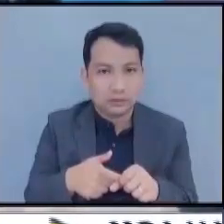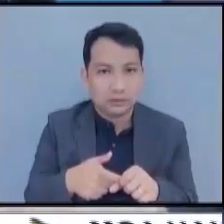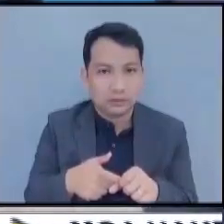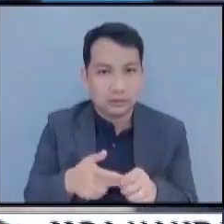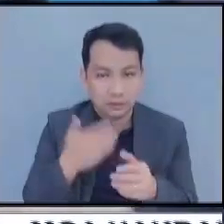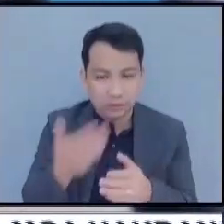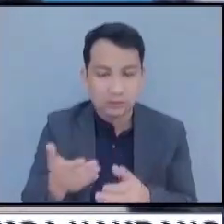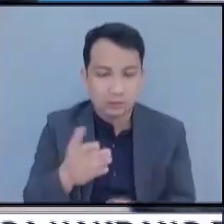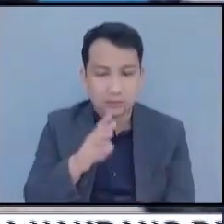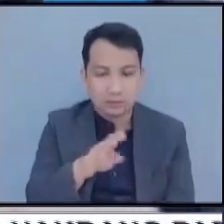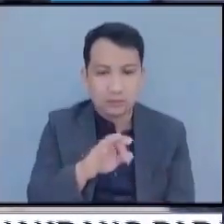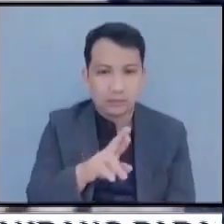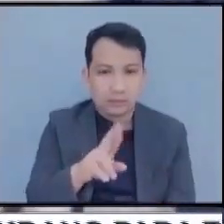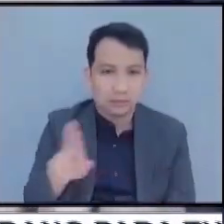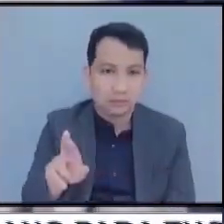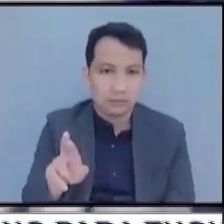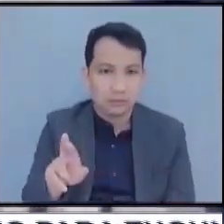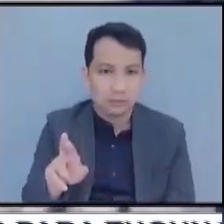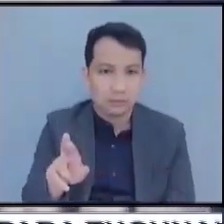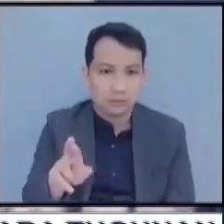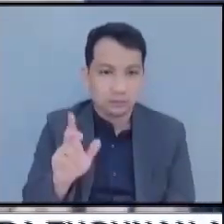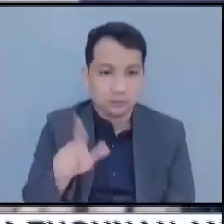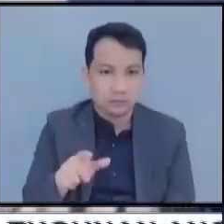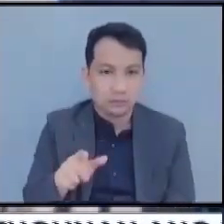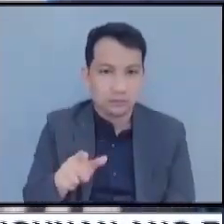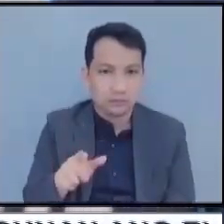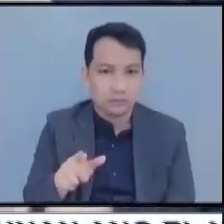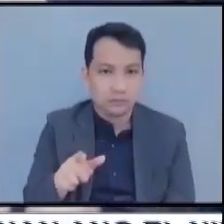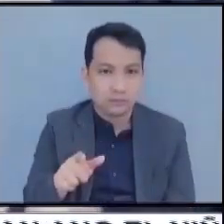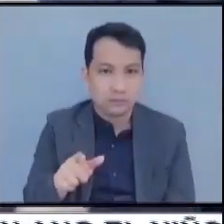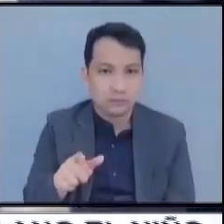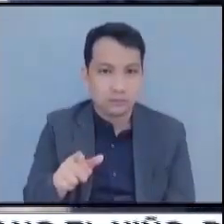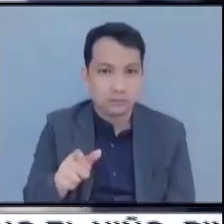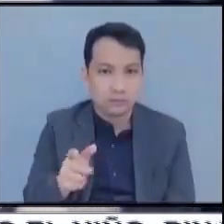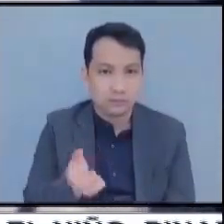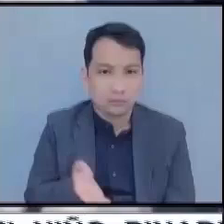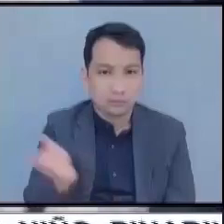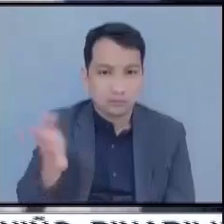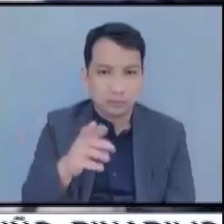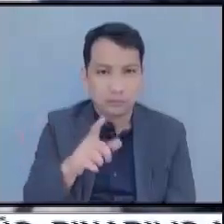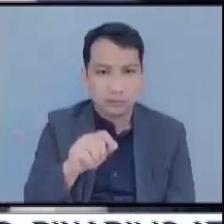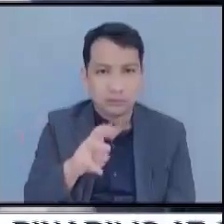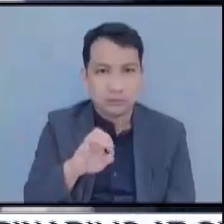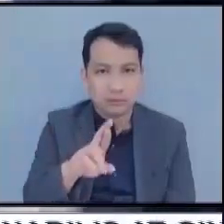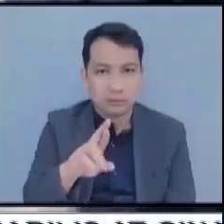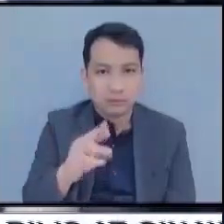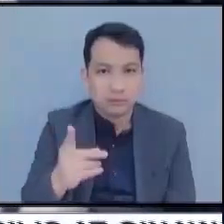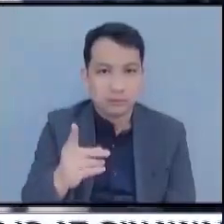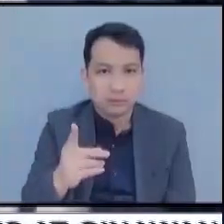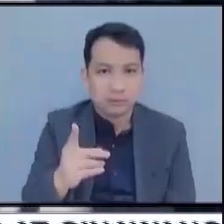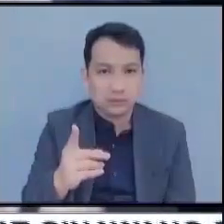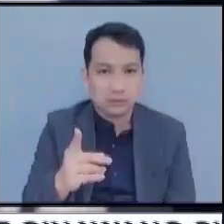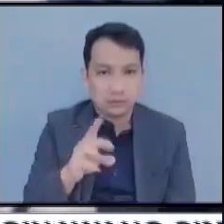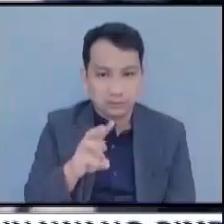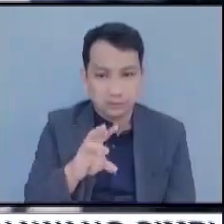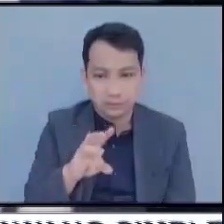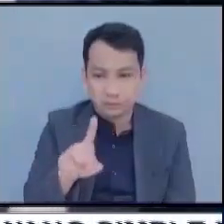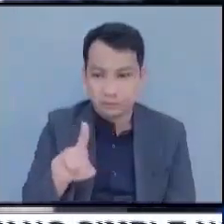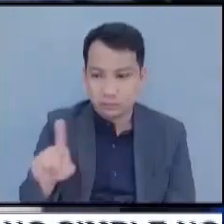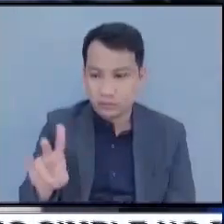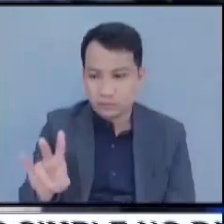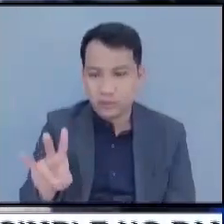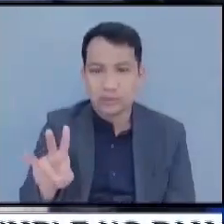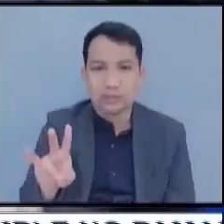BIFAR. Pag bigyan kami mamaya, tatakbo po kami ng steward dito sa 16117